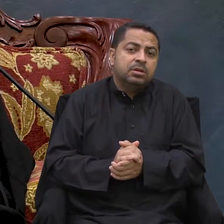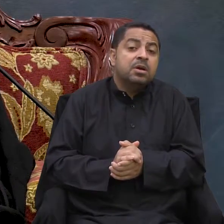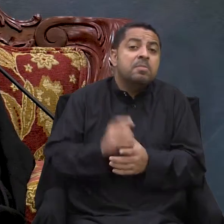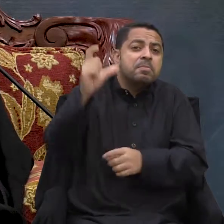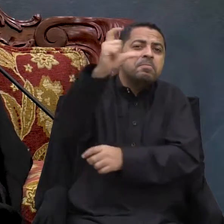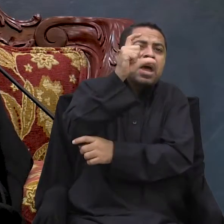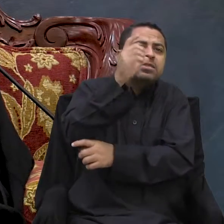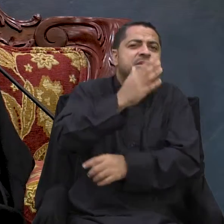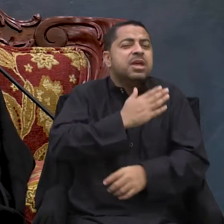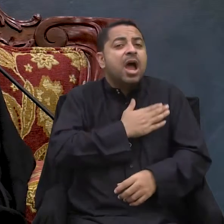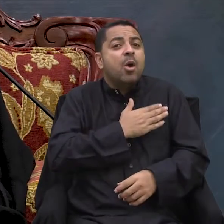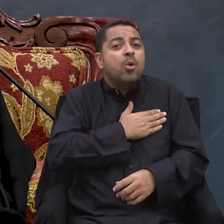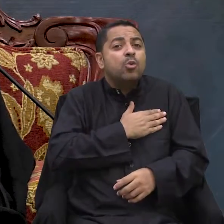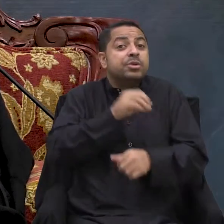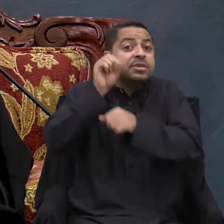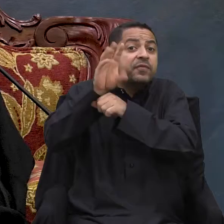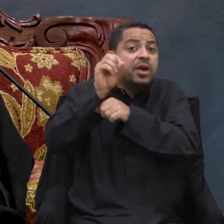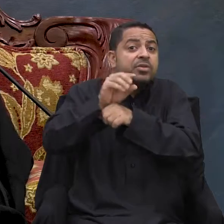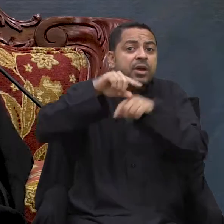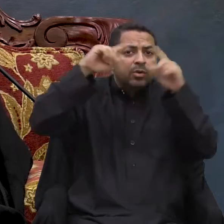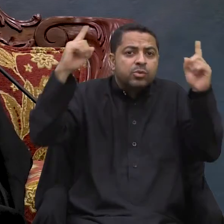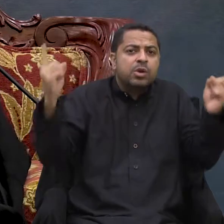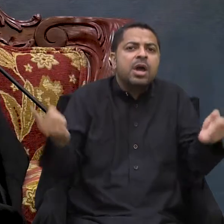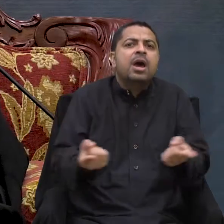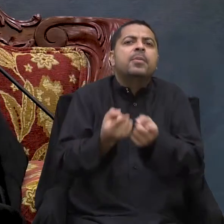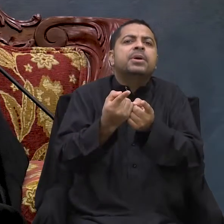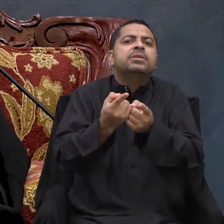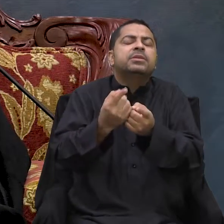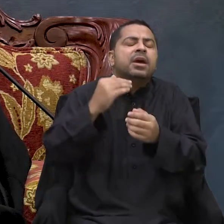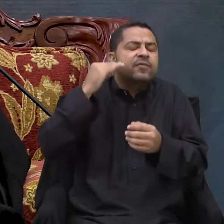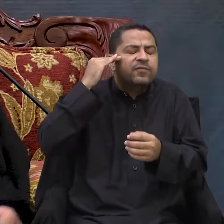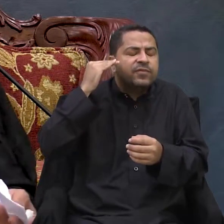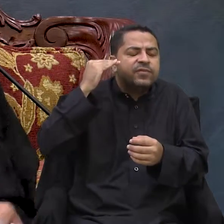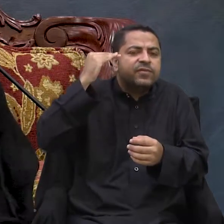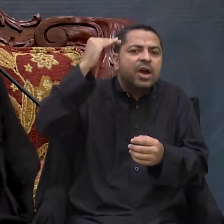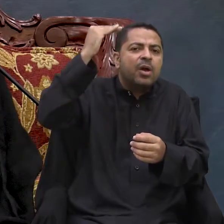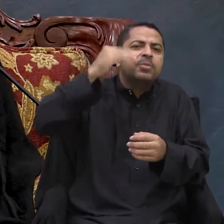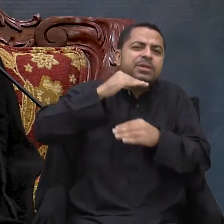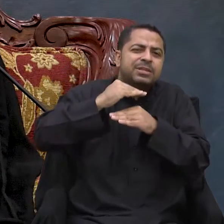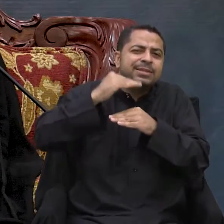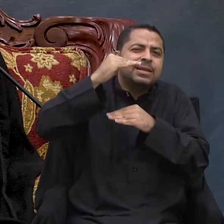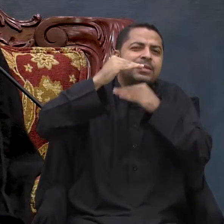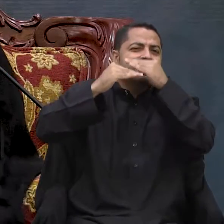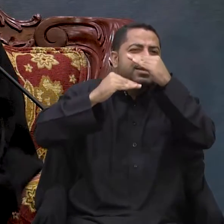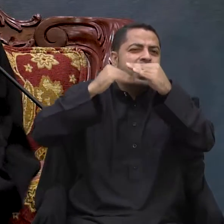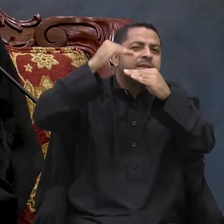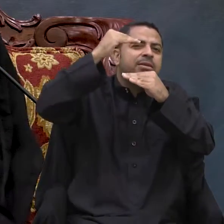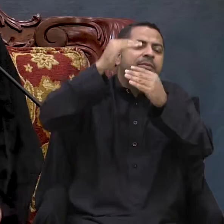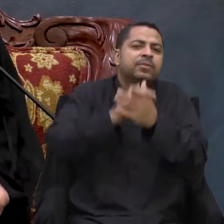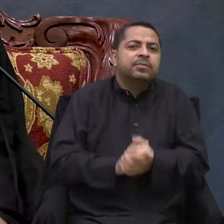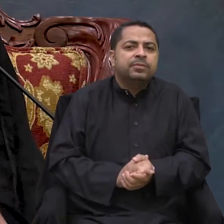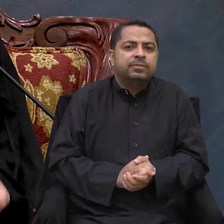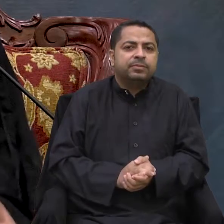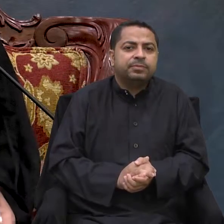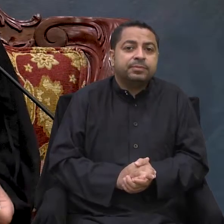لكنه كأي شيء هو أثر تراكمي تدريجي. هل